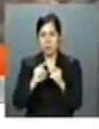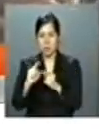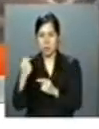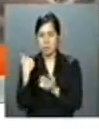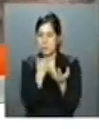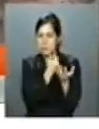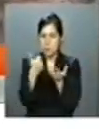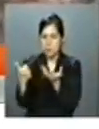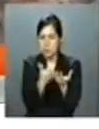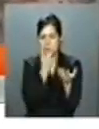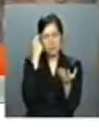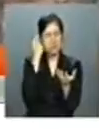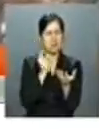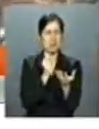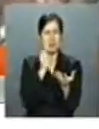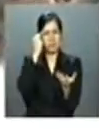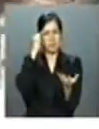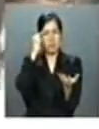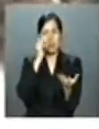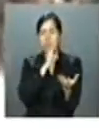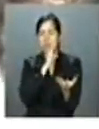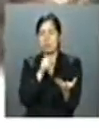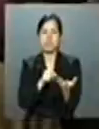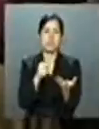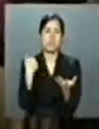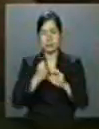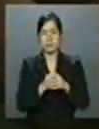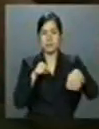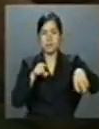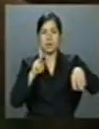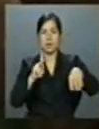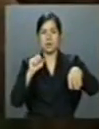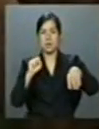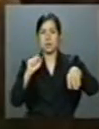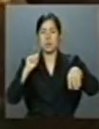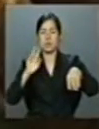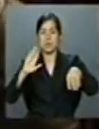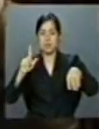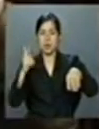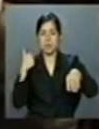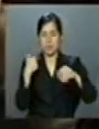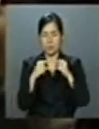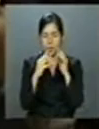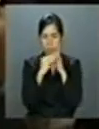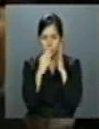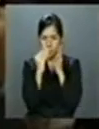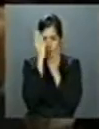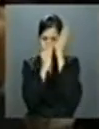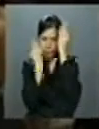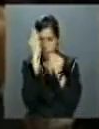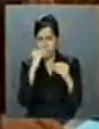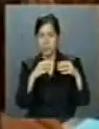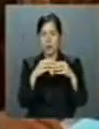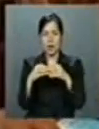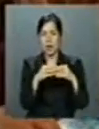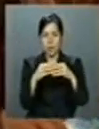คนทำเนี่ยองค์กรกำกับดูแลก็ไม่ต้องออกแรงมาก ผู้ประกอบการสื่อวิทยุและเคเบิลท้องถิ่นหน้าใหม่ด้วย